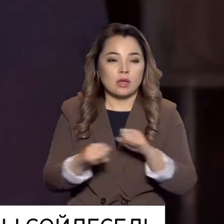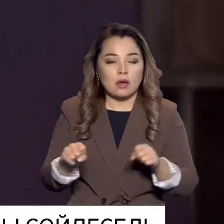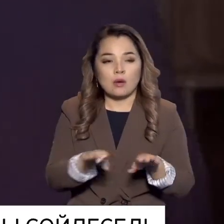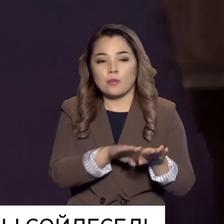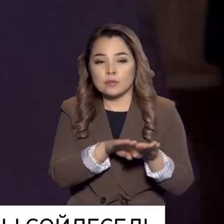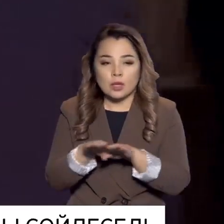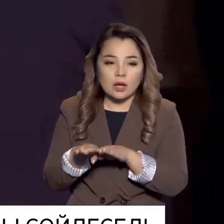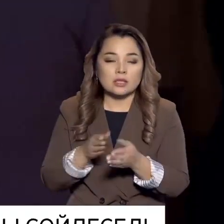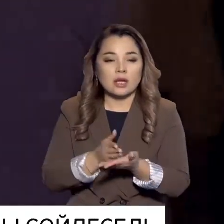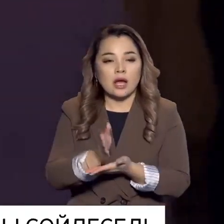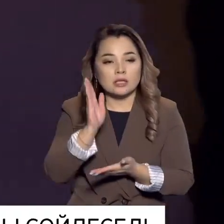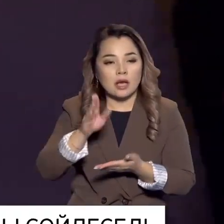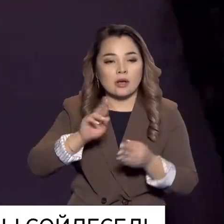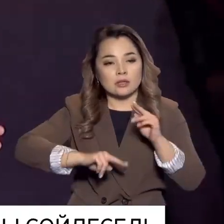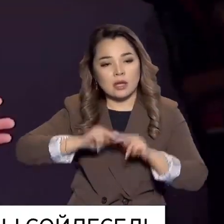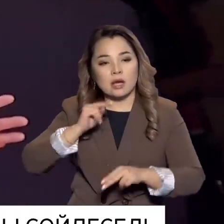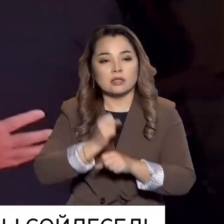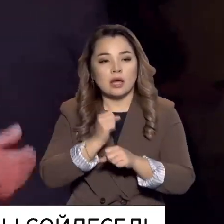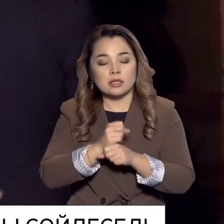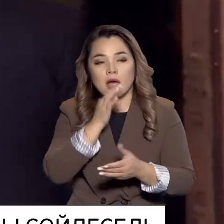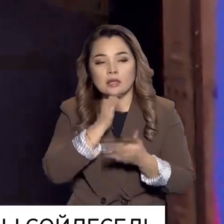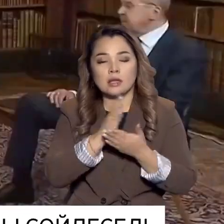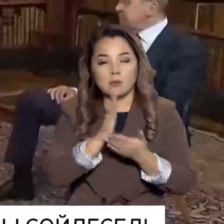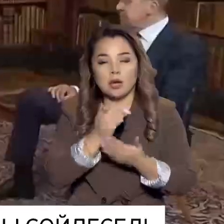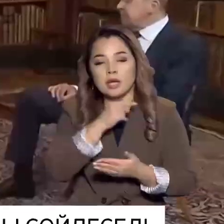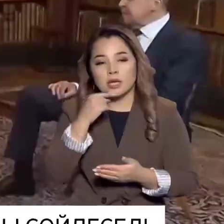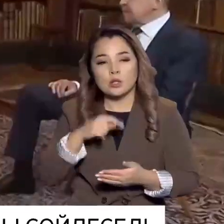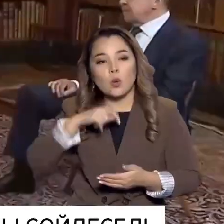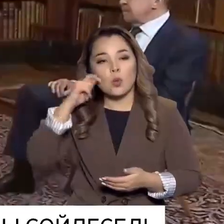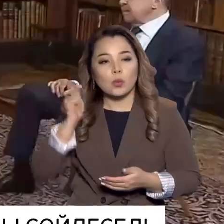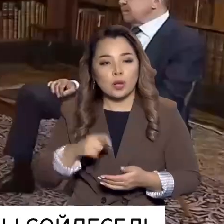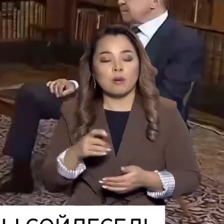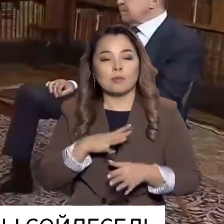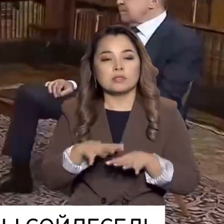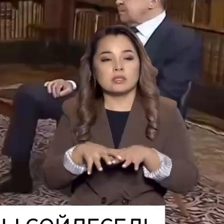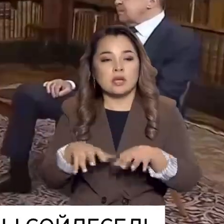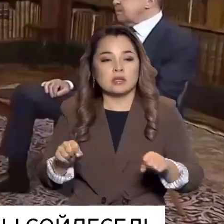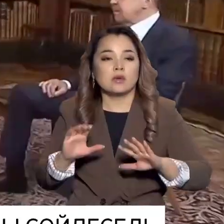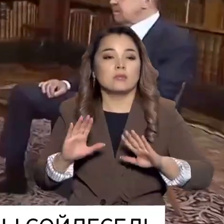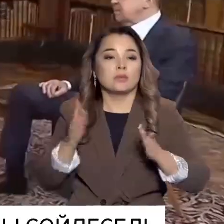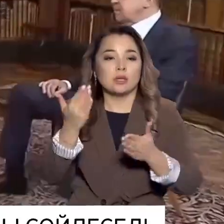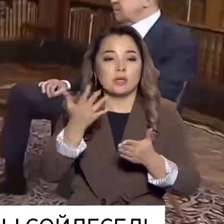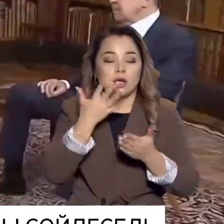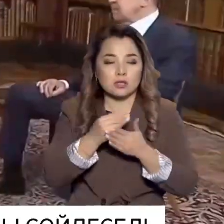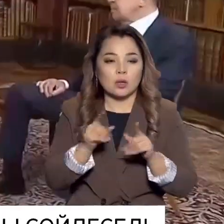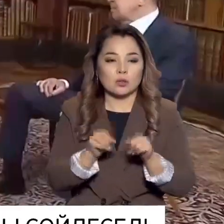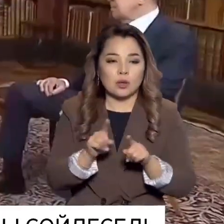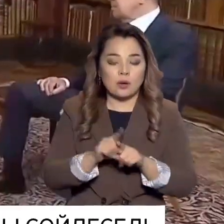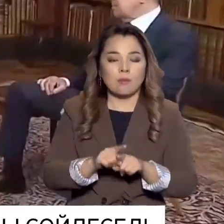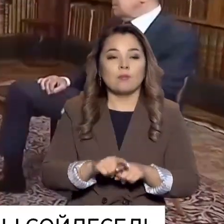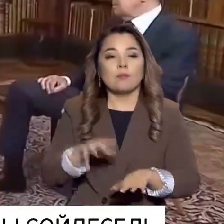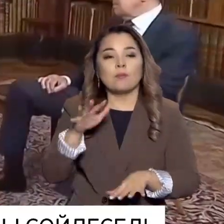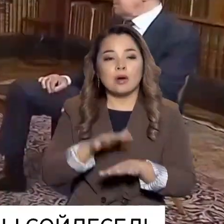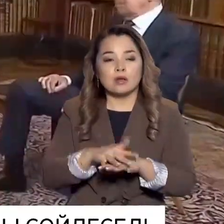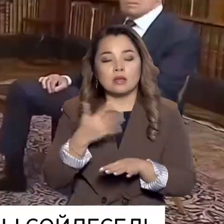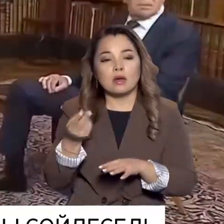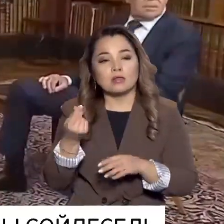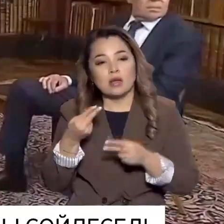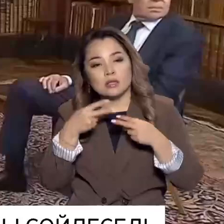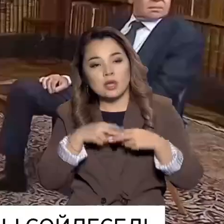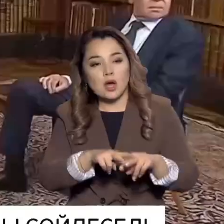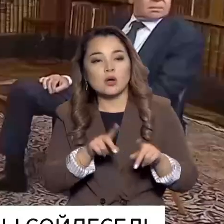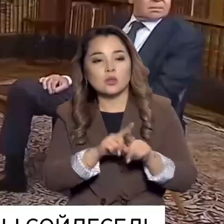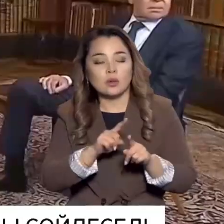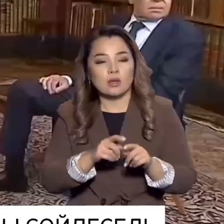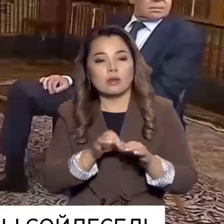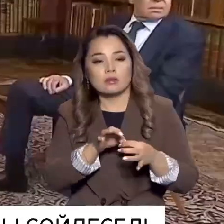құрған. Америка басылымдарының хабарлауынша, Ресей Украинаға басып кірген жағдайда ол жаһандық банкаралық ақша аударымдары